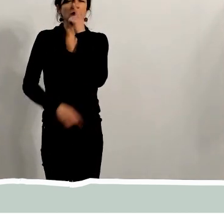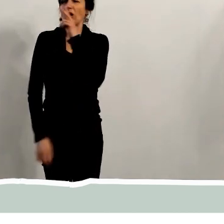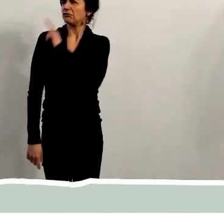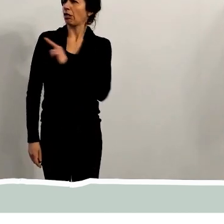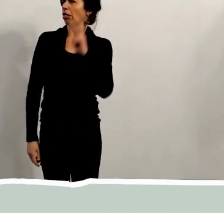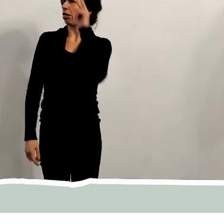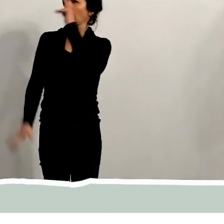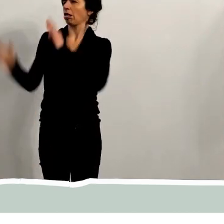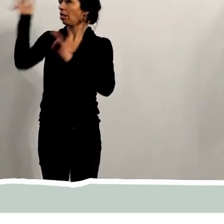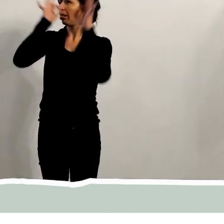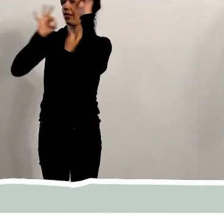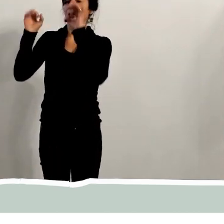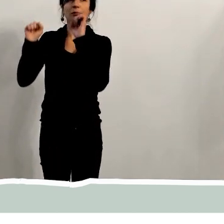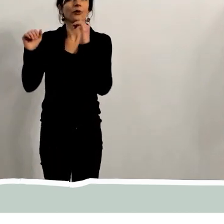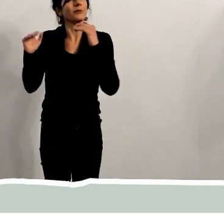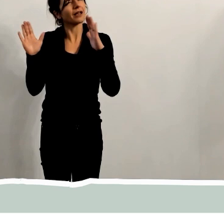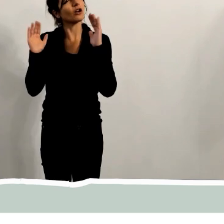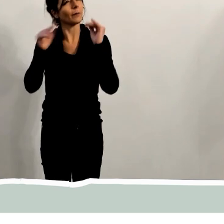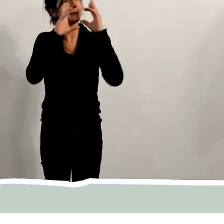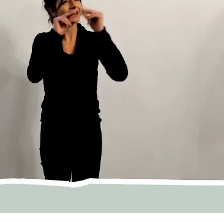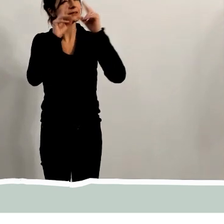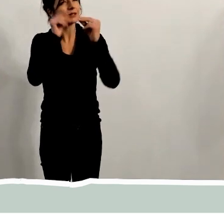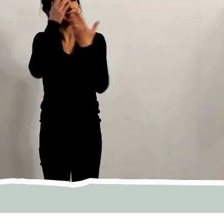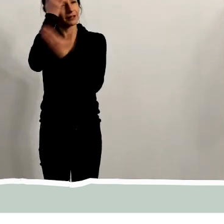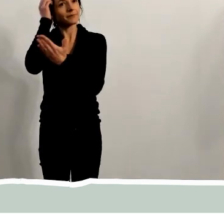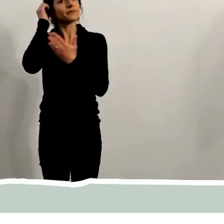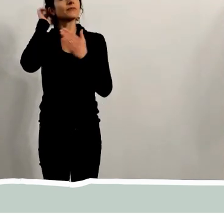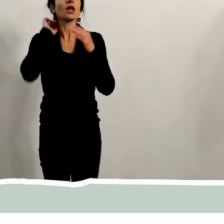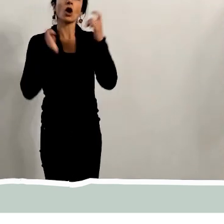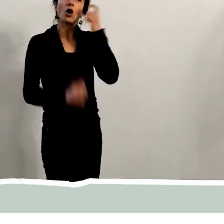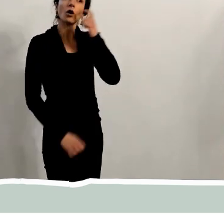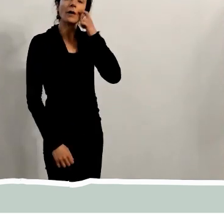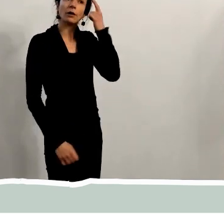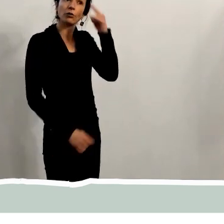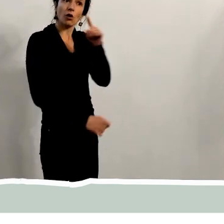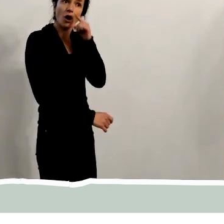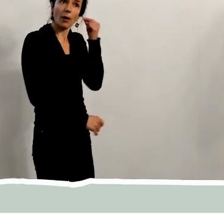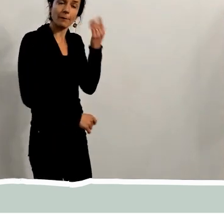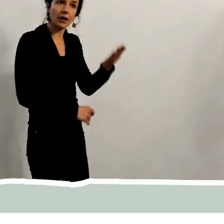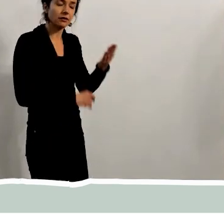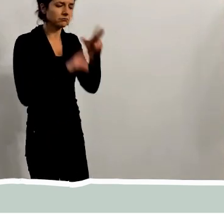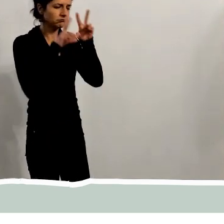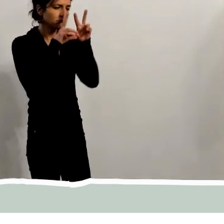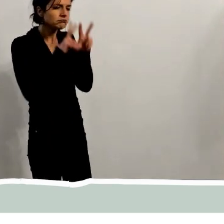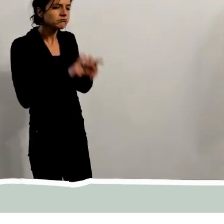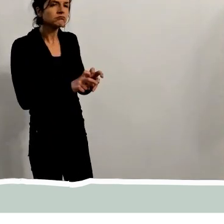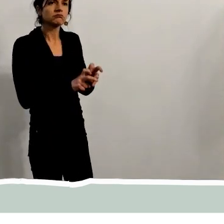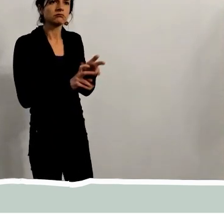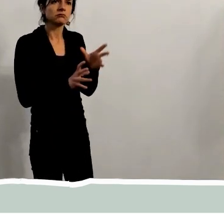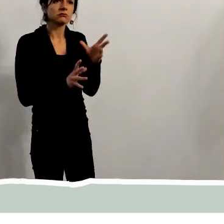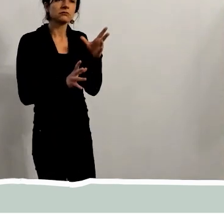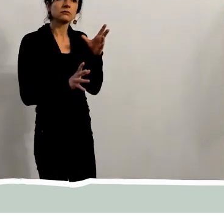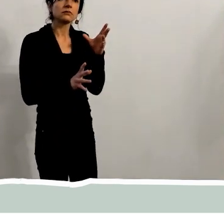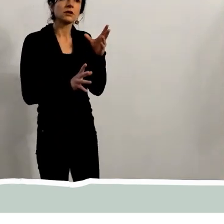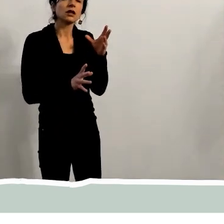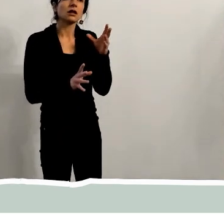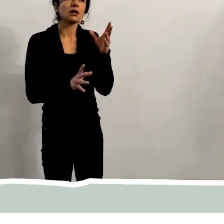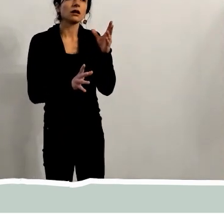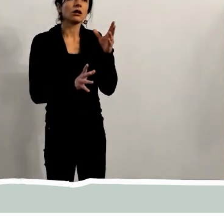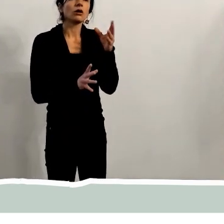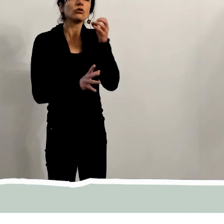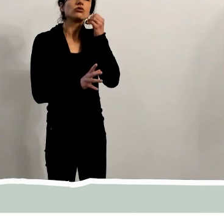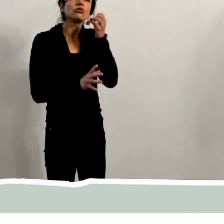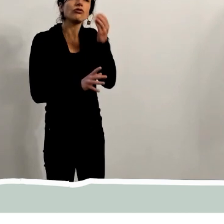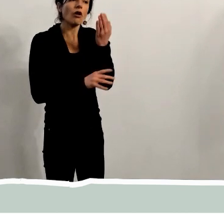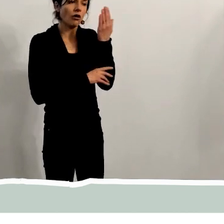voir, mais je vais vous expliquer en quoi ça consiste. Donc, ils ont mesuré, chez les messieurs, le fait qu'ils soient exposés ou pas à ces